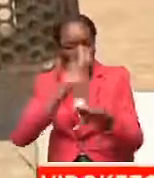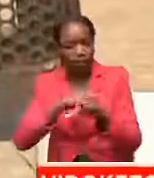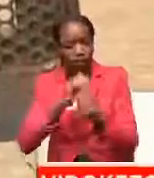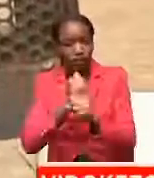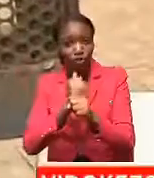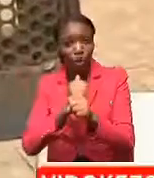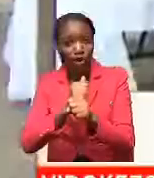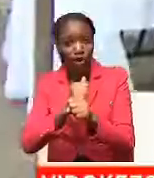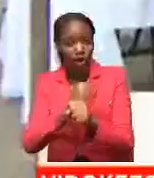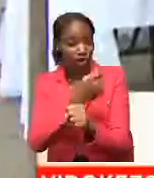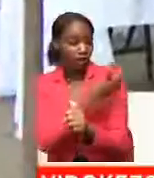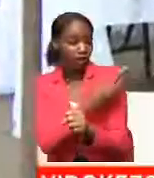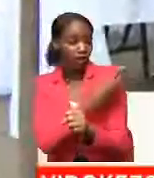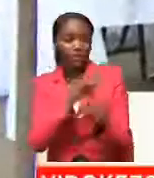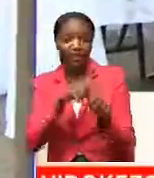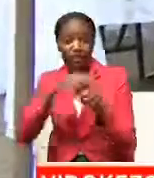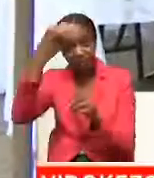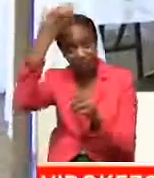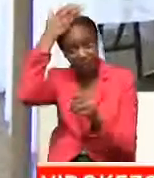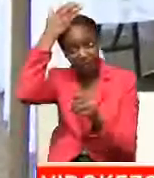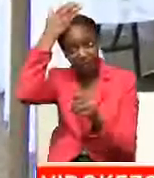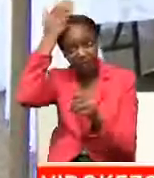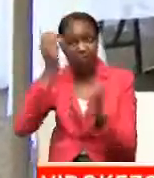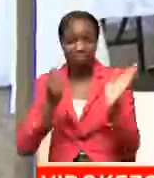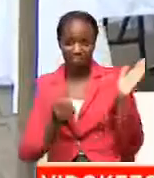hawa wa afya.